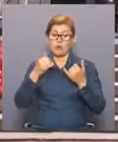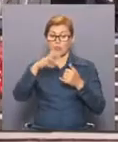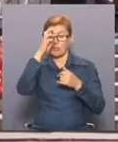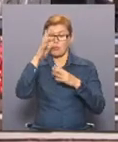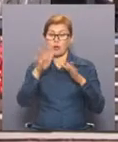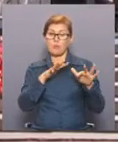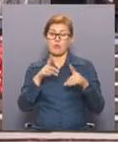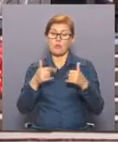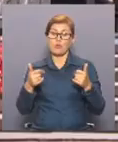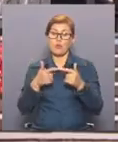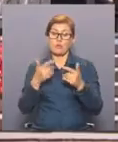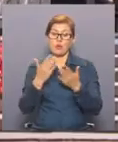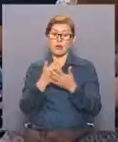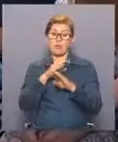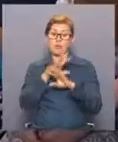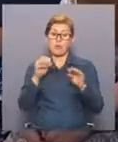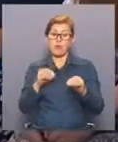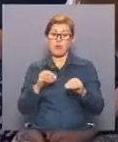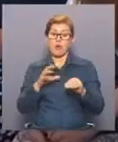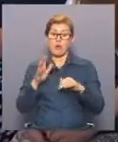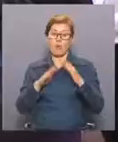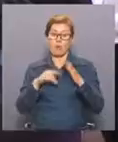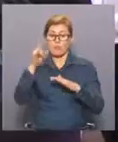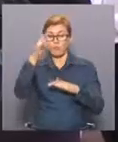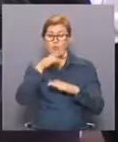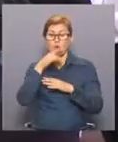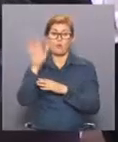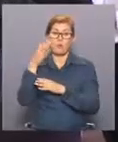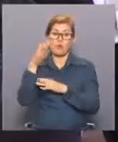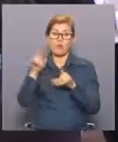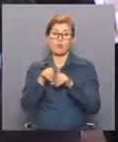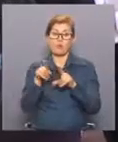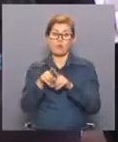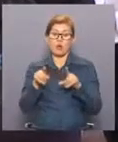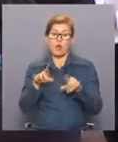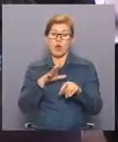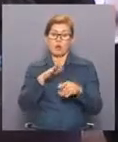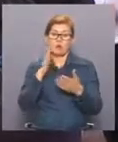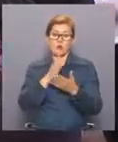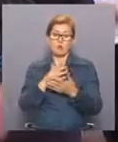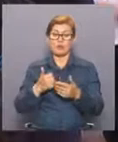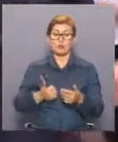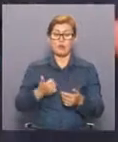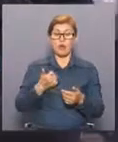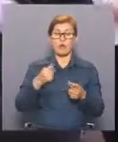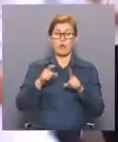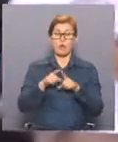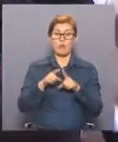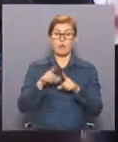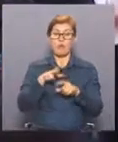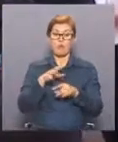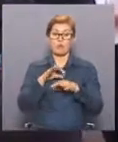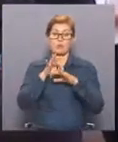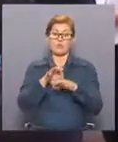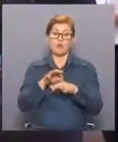шара ұйымдастырып жатырмыз. Барлығы қолдарына қазақтың көк туын желбіретіп ұстап келіп, мақтанышпен